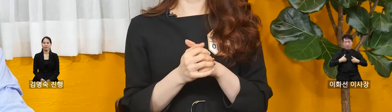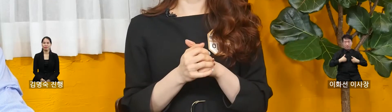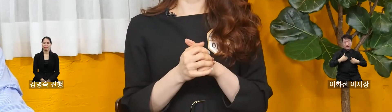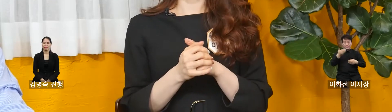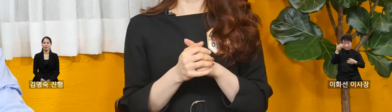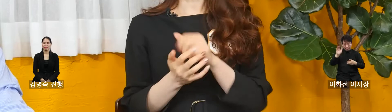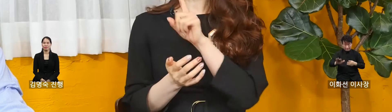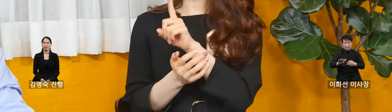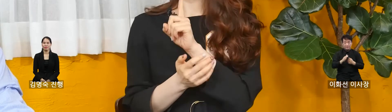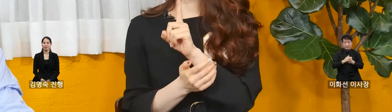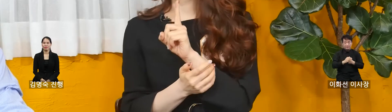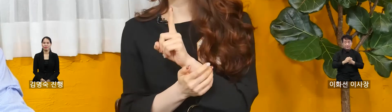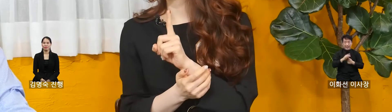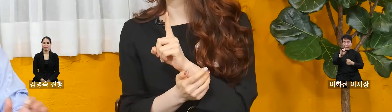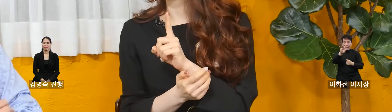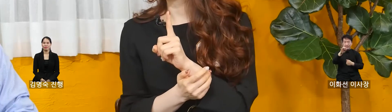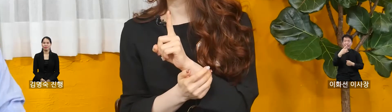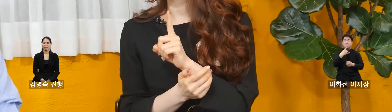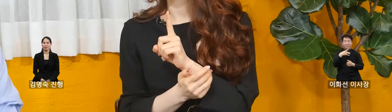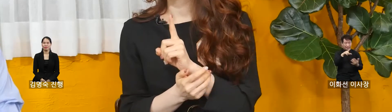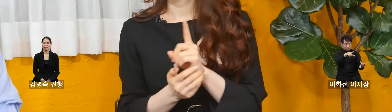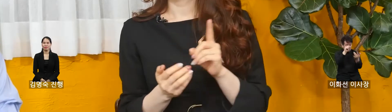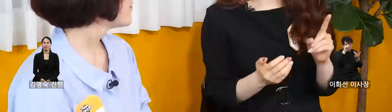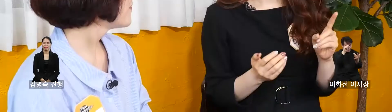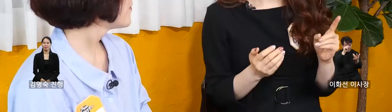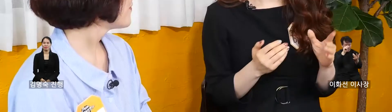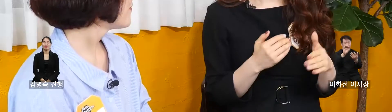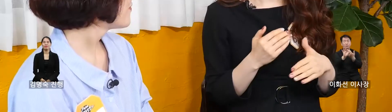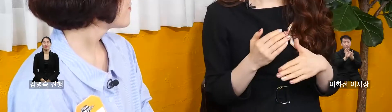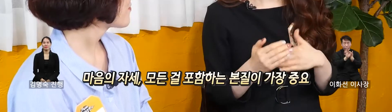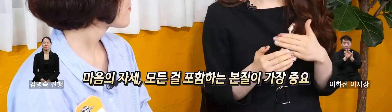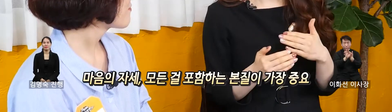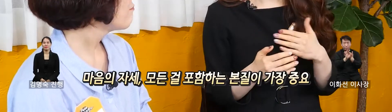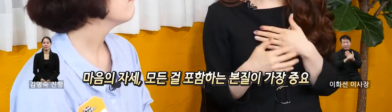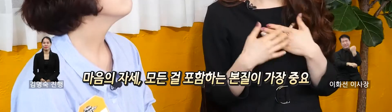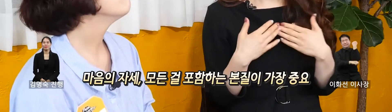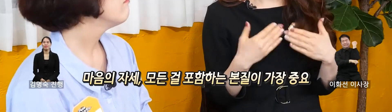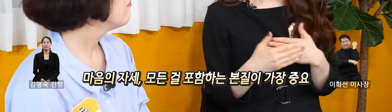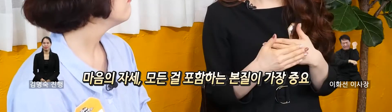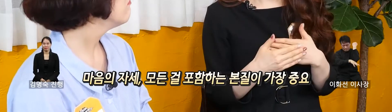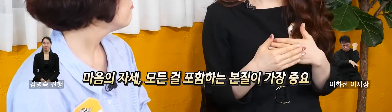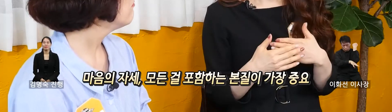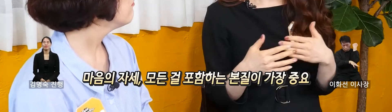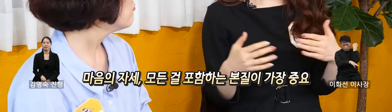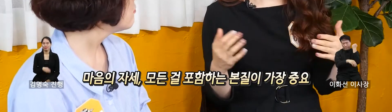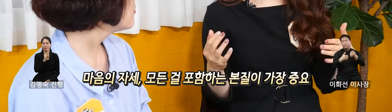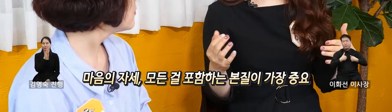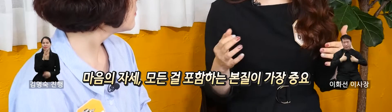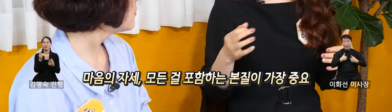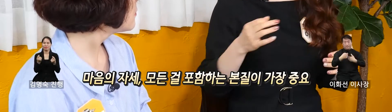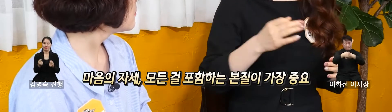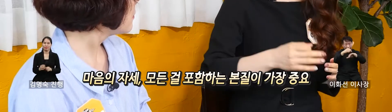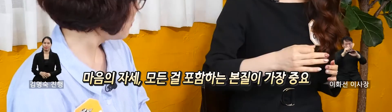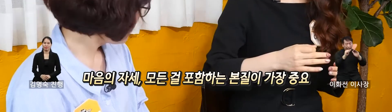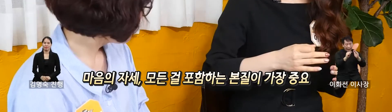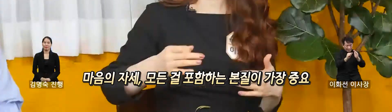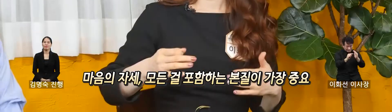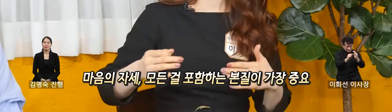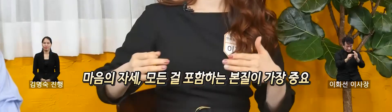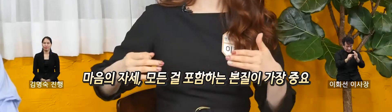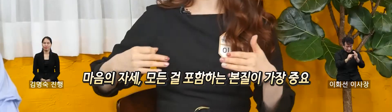되지만, 하나만 선택하라 그러면 역시 기본 마음의 자세, 붓을 든 첫